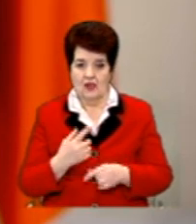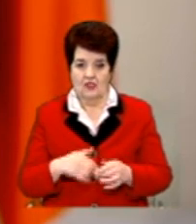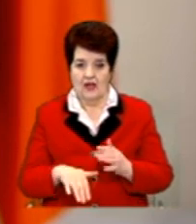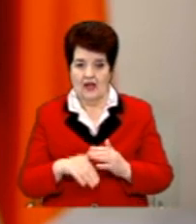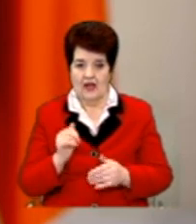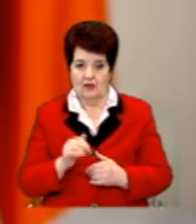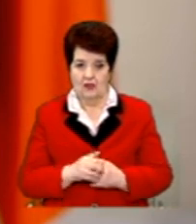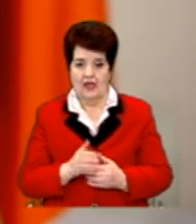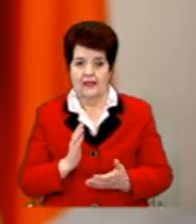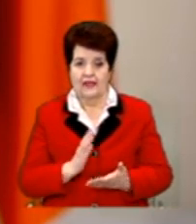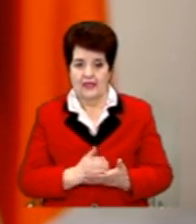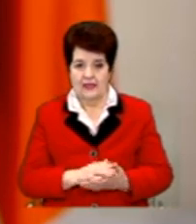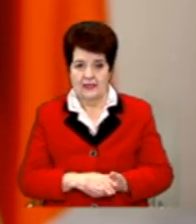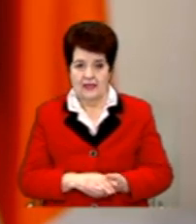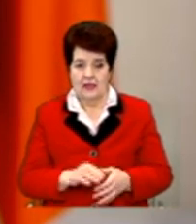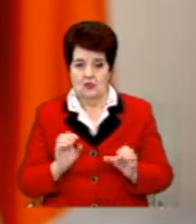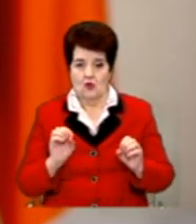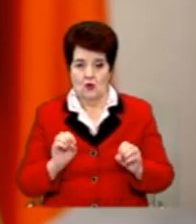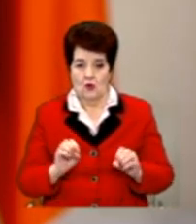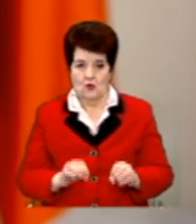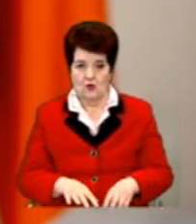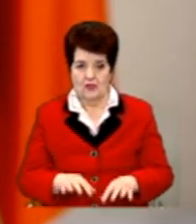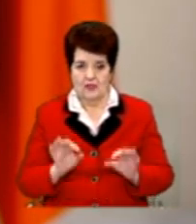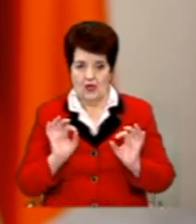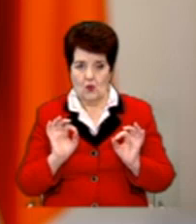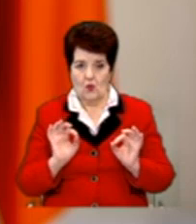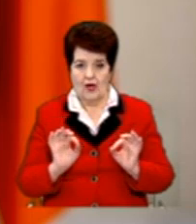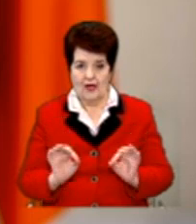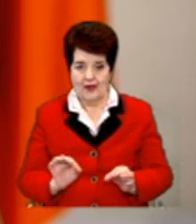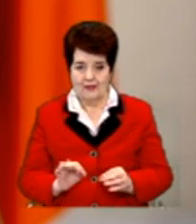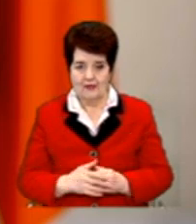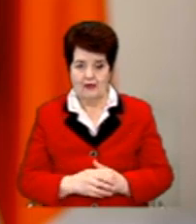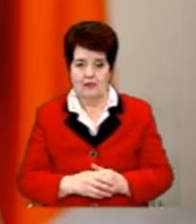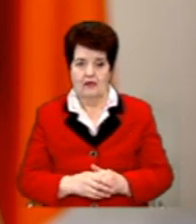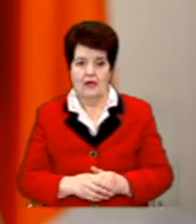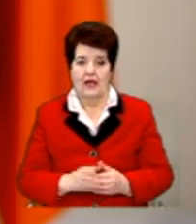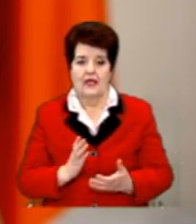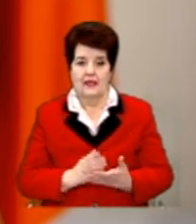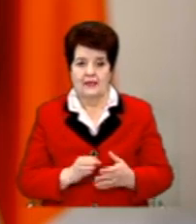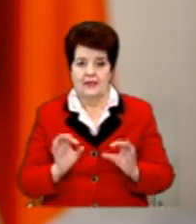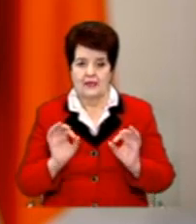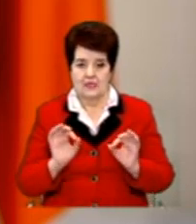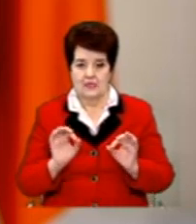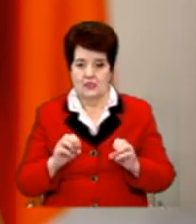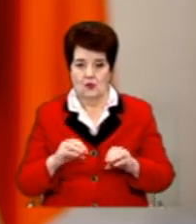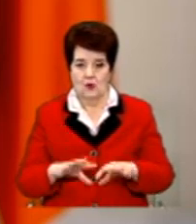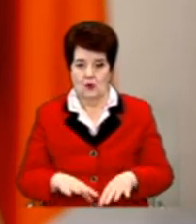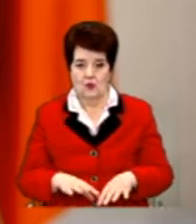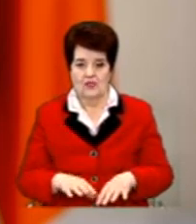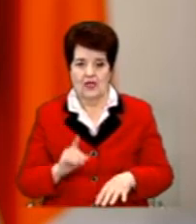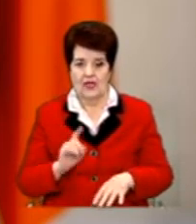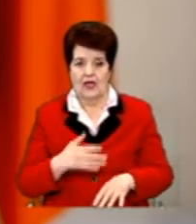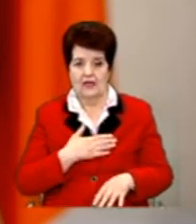electorat este soluția corectă, este soluția care